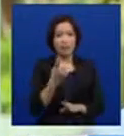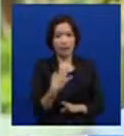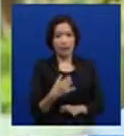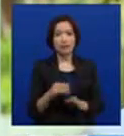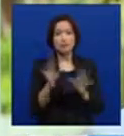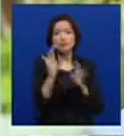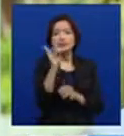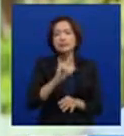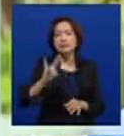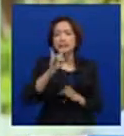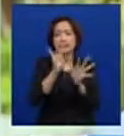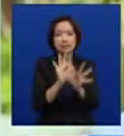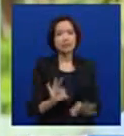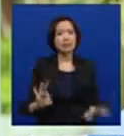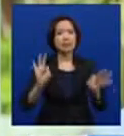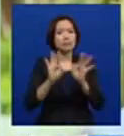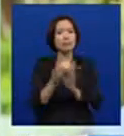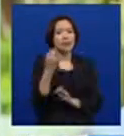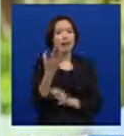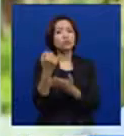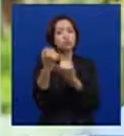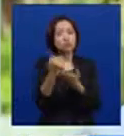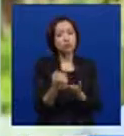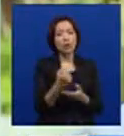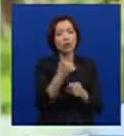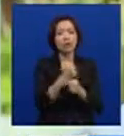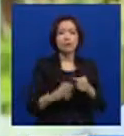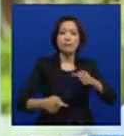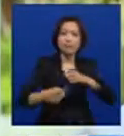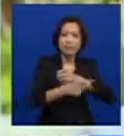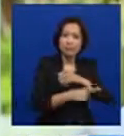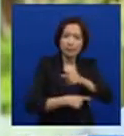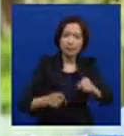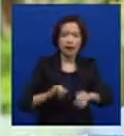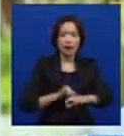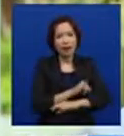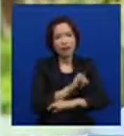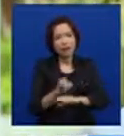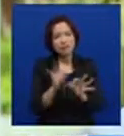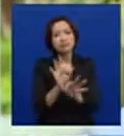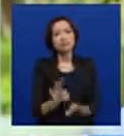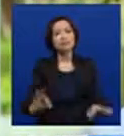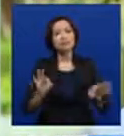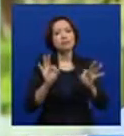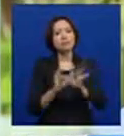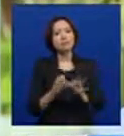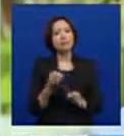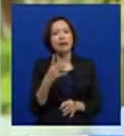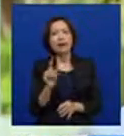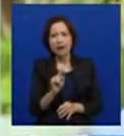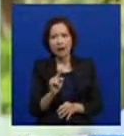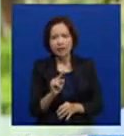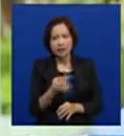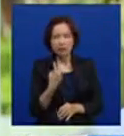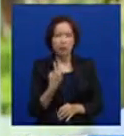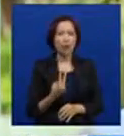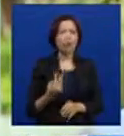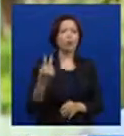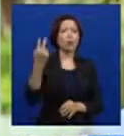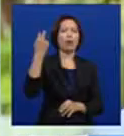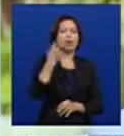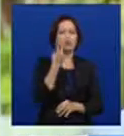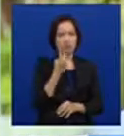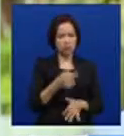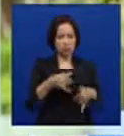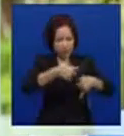ความสำคัญมากสัตว์ที่ช่วยในการทำไร่ไถนาเนี่ยมีความสำคัญมากขนาดไหนเพราะนั้นกลับมามองนิดนึงว่าเขา